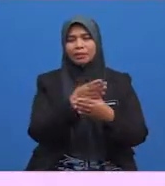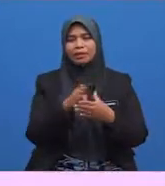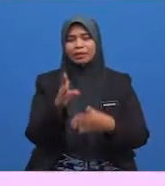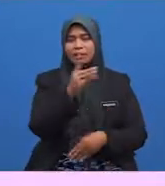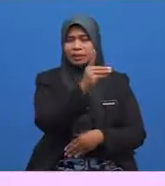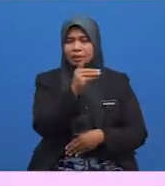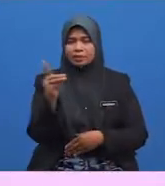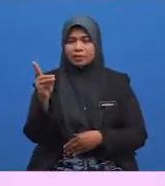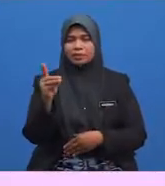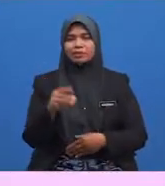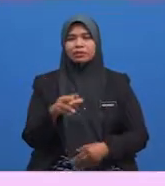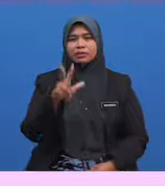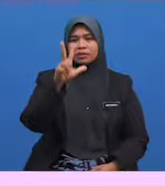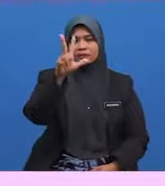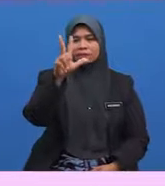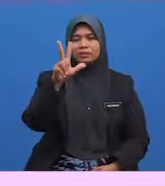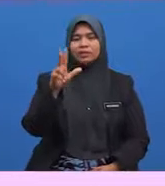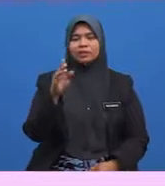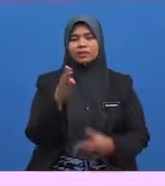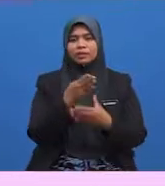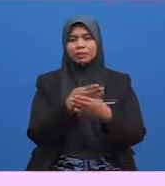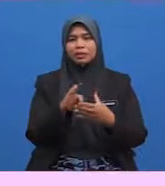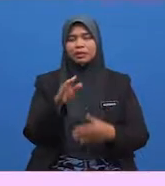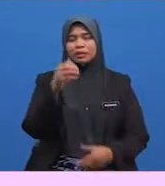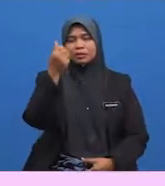iaitu 33 bahagi